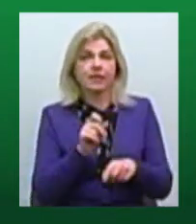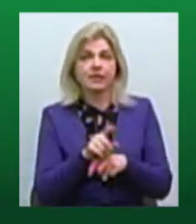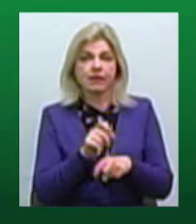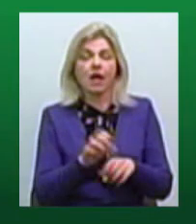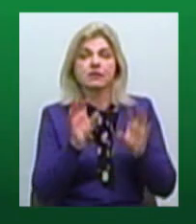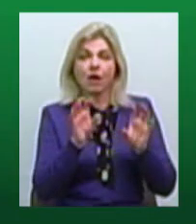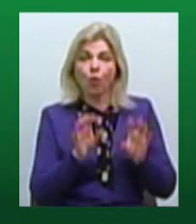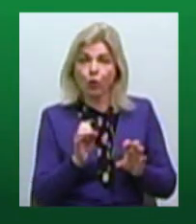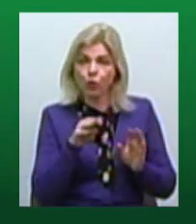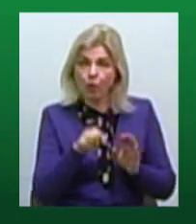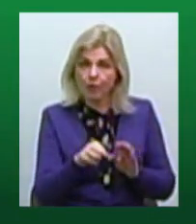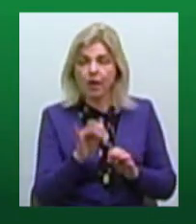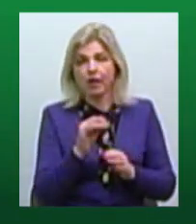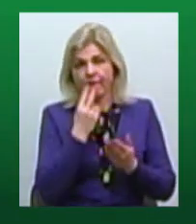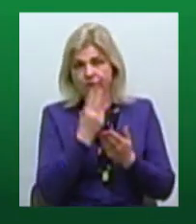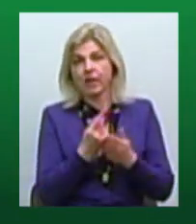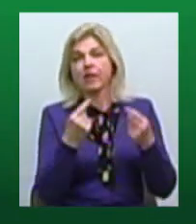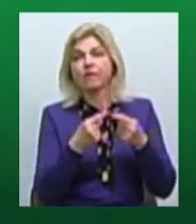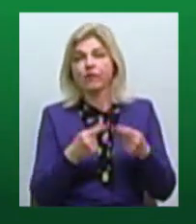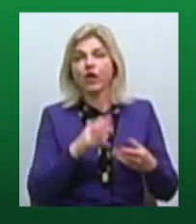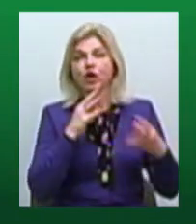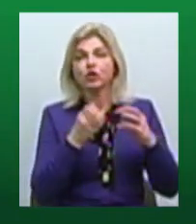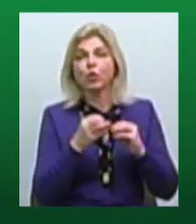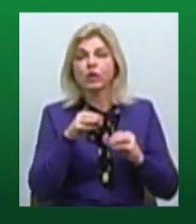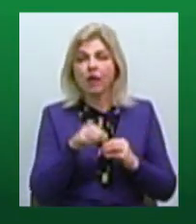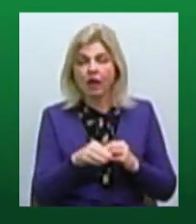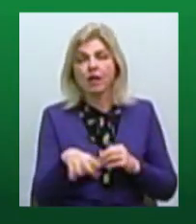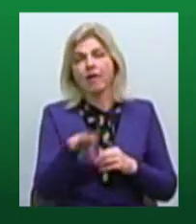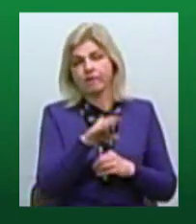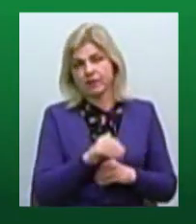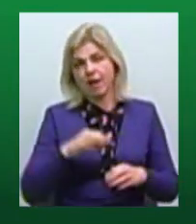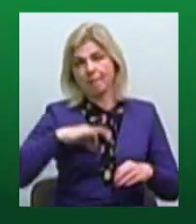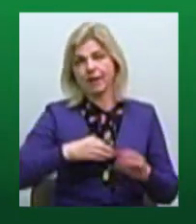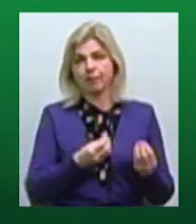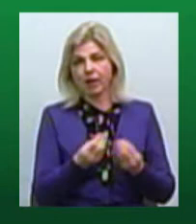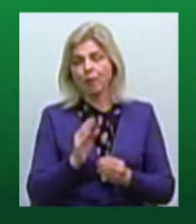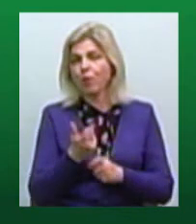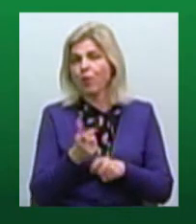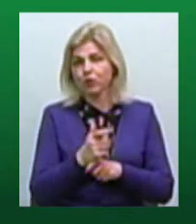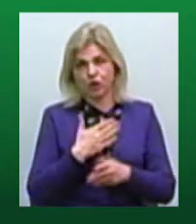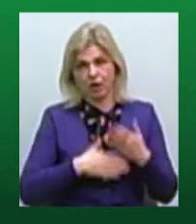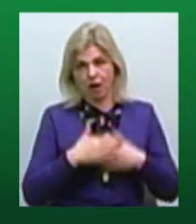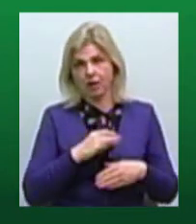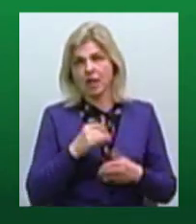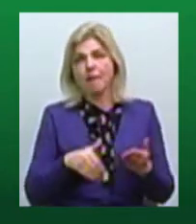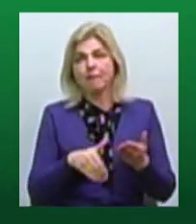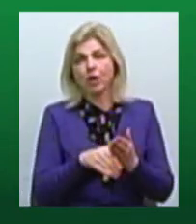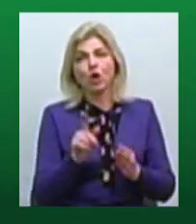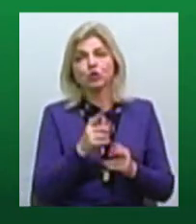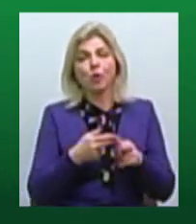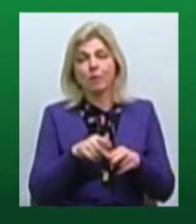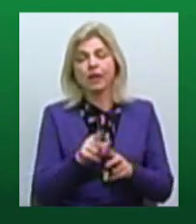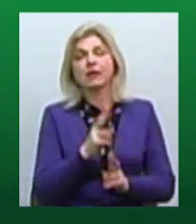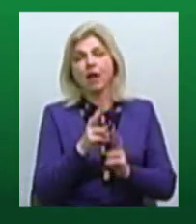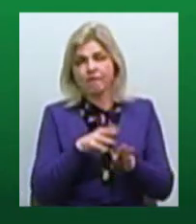им и побачим и вид поведение результаты то все предприятии будут чему хирурги буду себя восприятие то мобы его имплементация